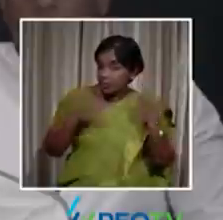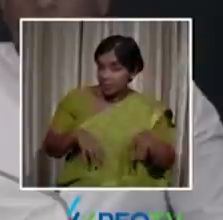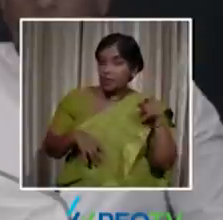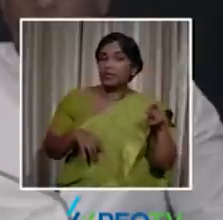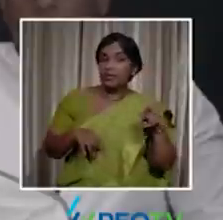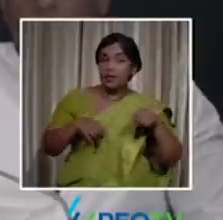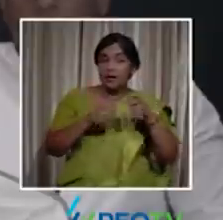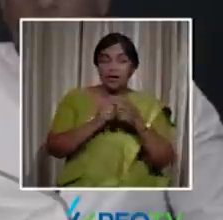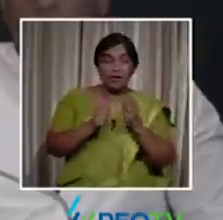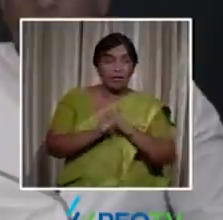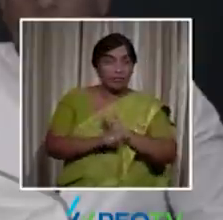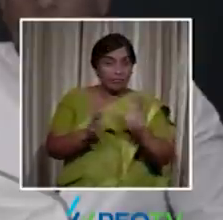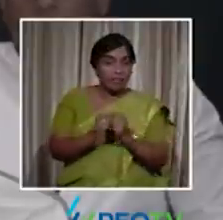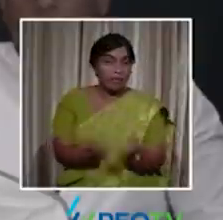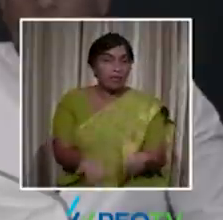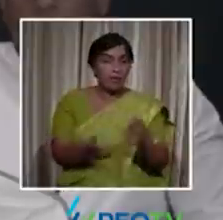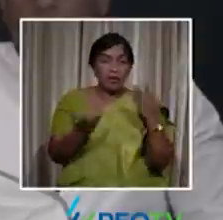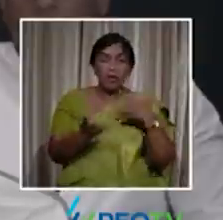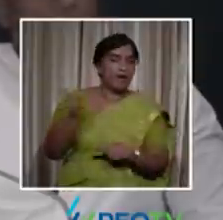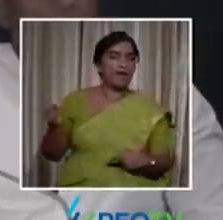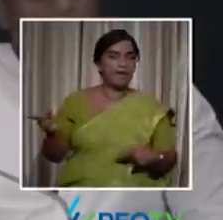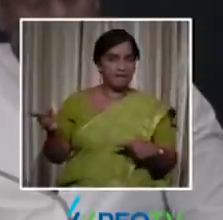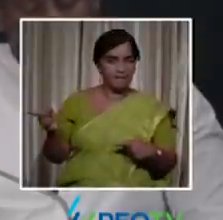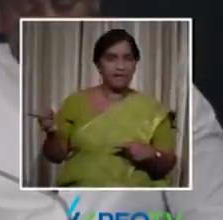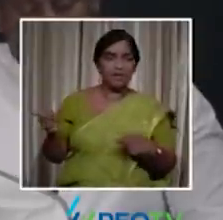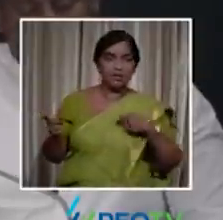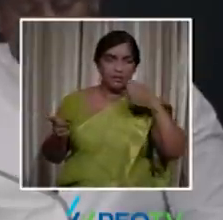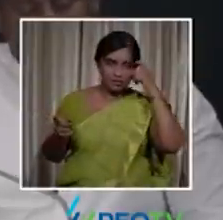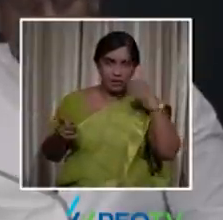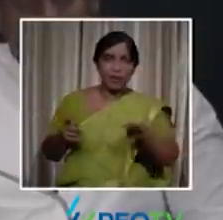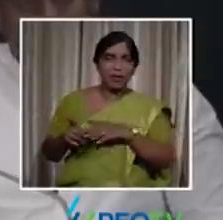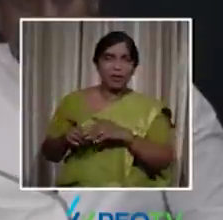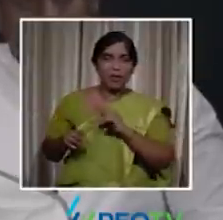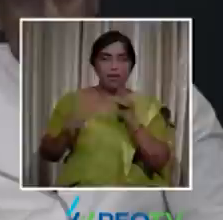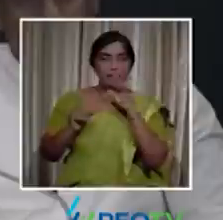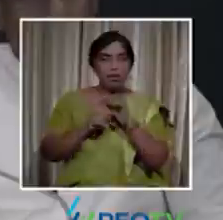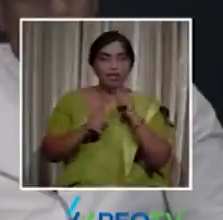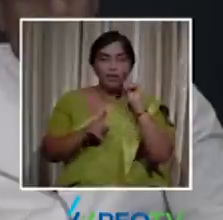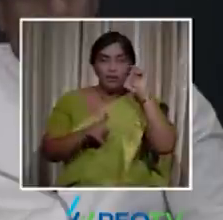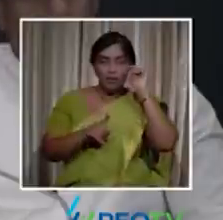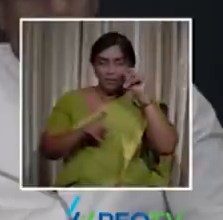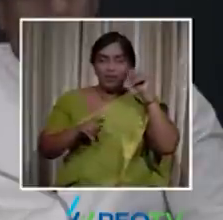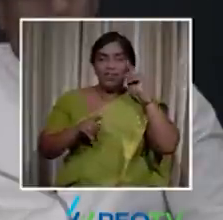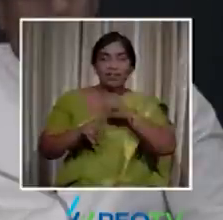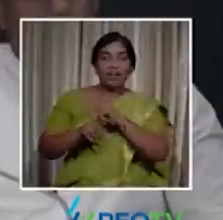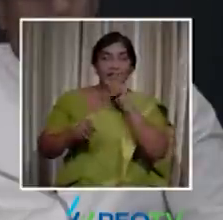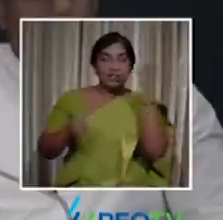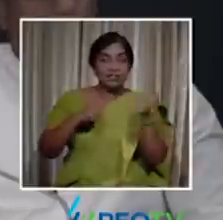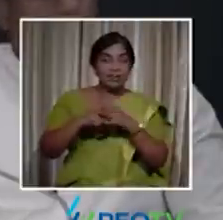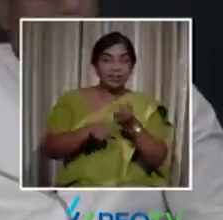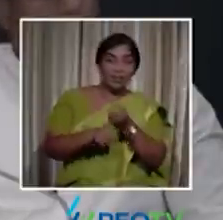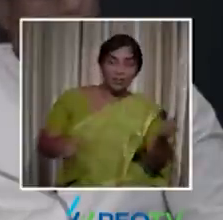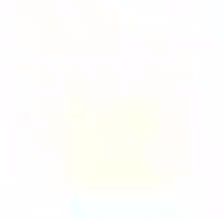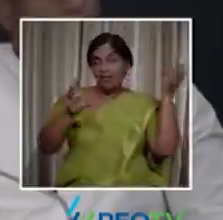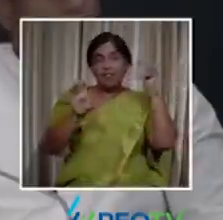ඒ වපුරපු බීජවල පල නෙලා ගන්න සිද්ධ වුණේ තමුන්නාසලාට. මං දැක්ක පුත්තලම් බූරුවෙකුත් යන යකඩ පොල්ලක් අරගෙන ඒ මදිවට ඒ බූරුවාගේ පස්සේ